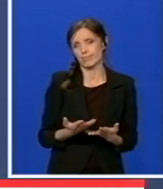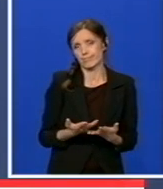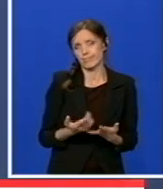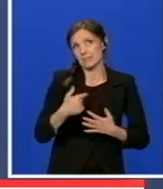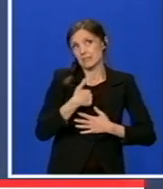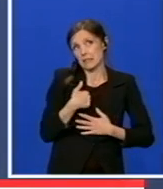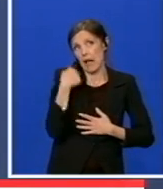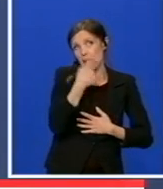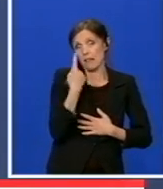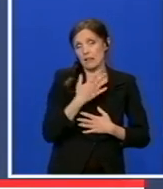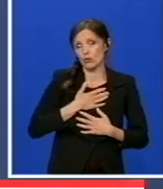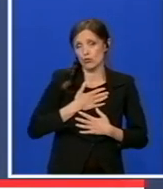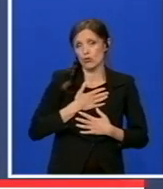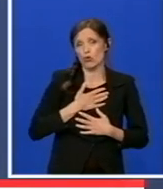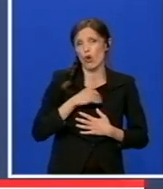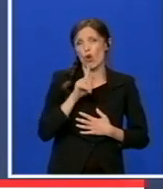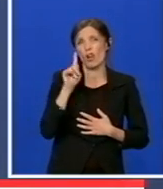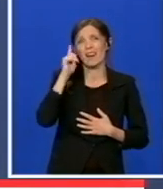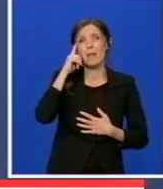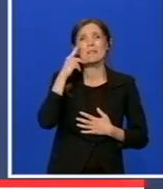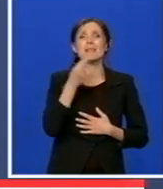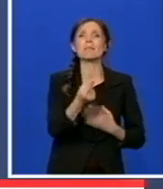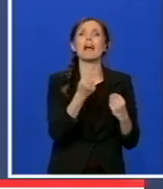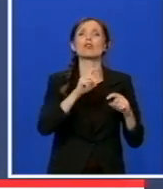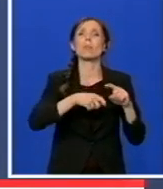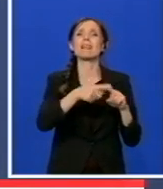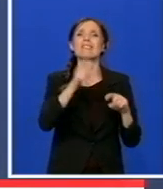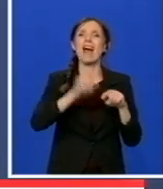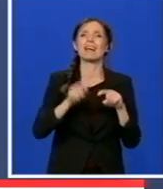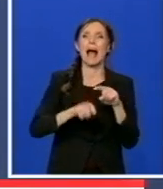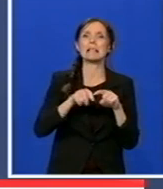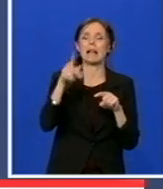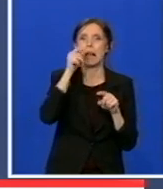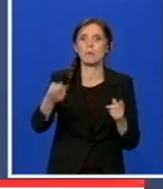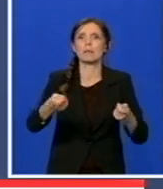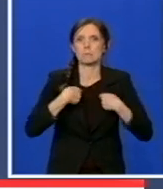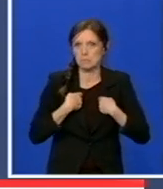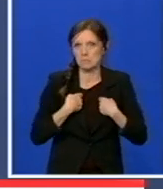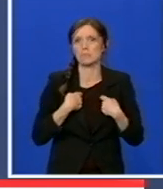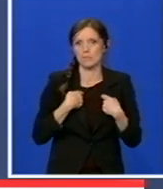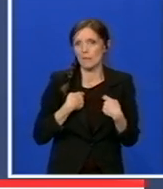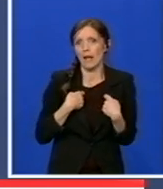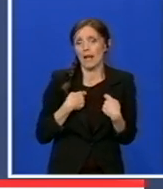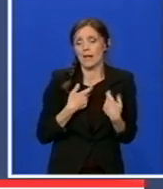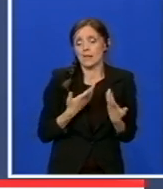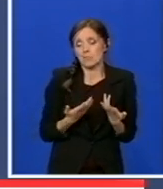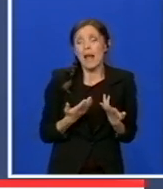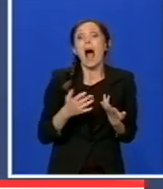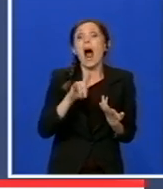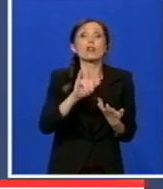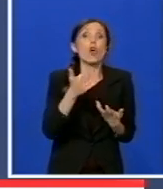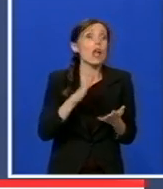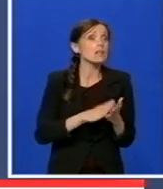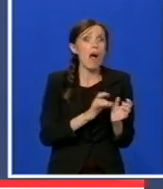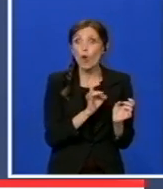Ni lično ne mislim da je nešto posebno efikasno, ali to jeste krajnja instanca u namerama da se